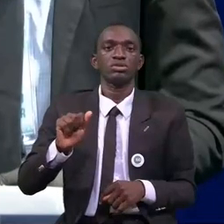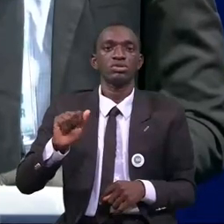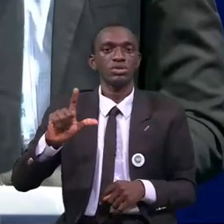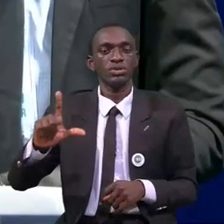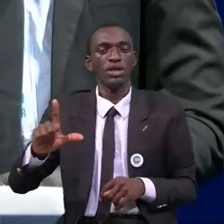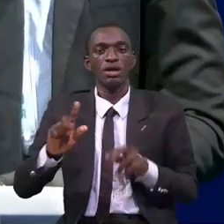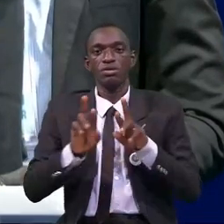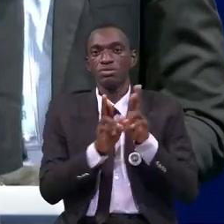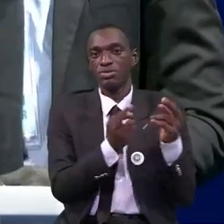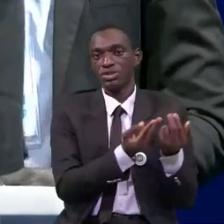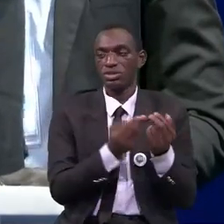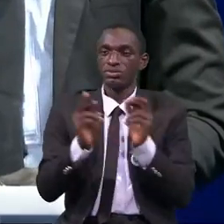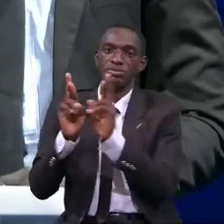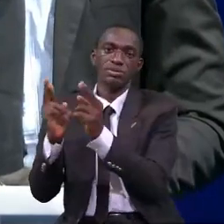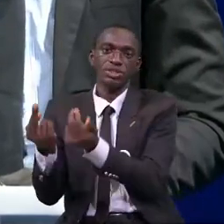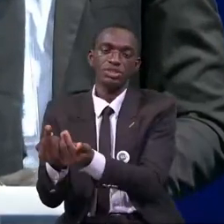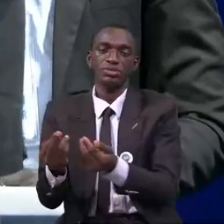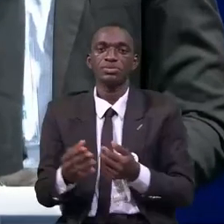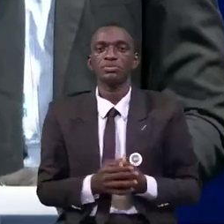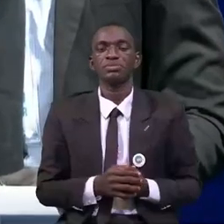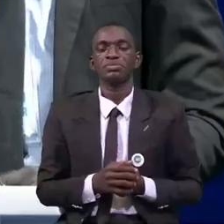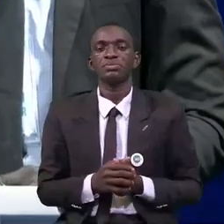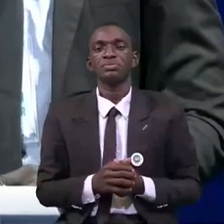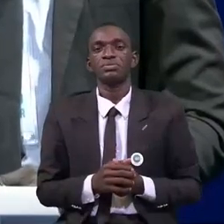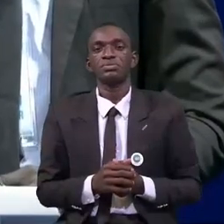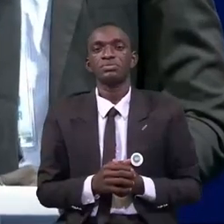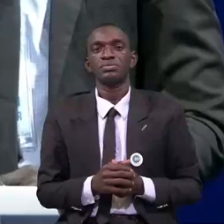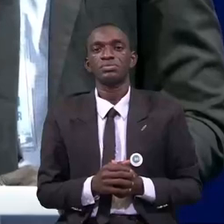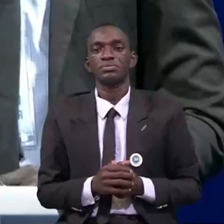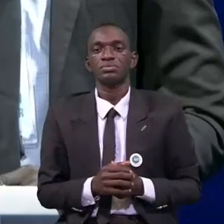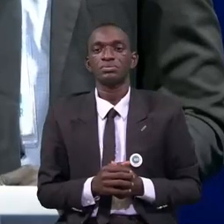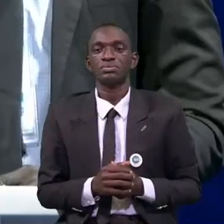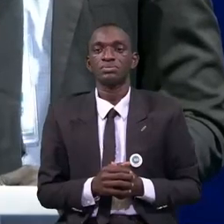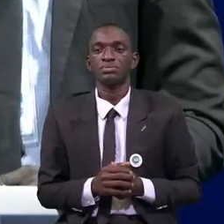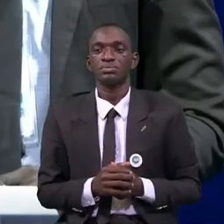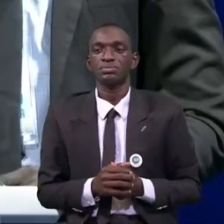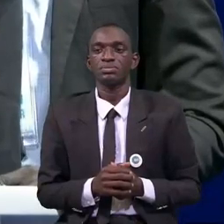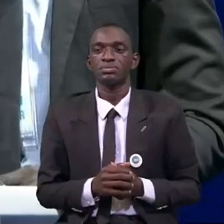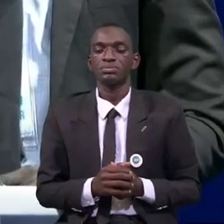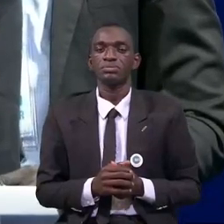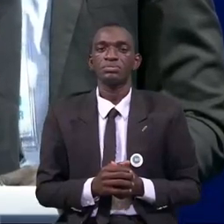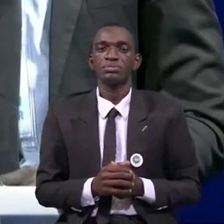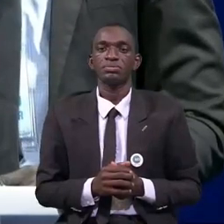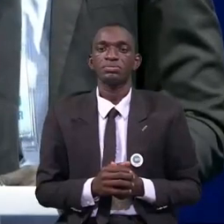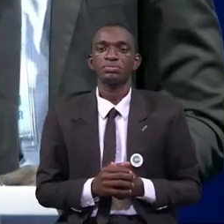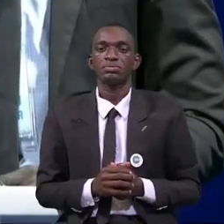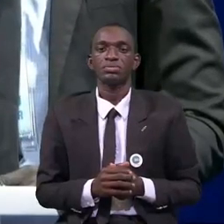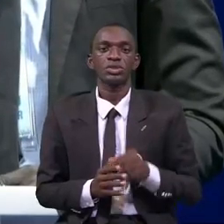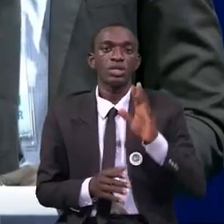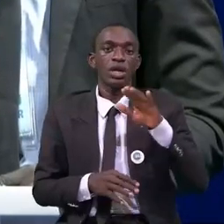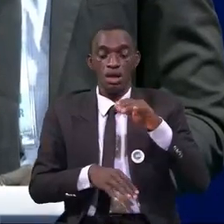con les conver conver dans tout réion